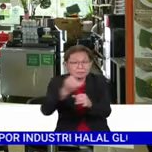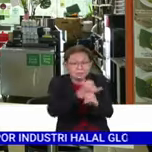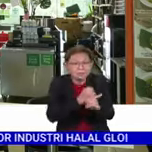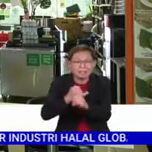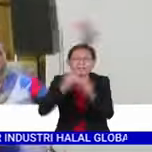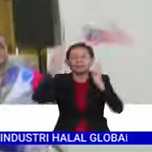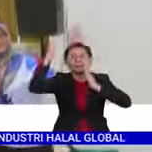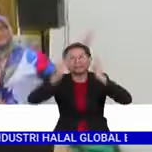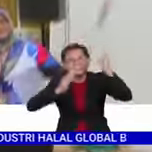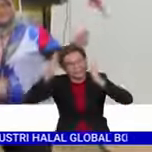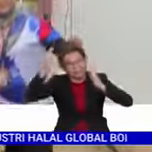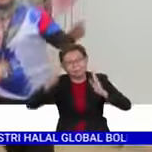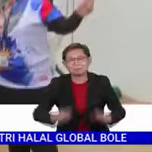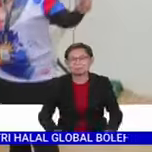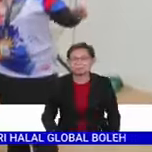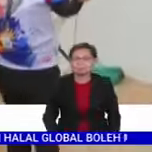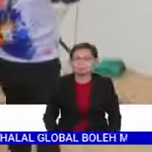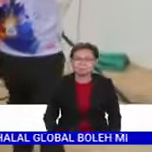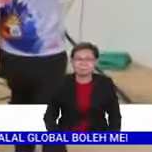tanah air kita.